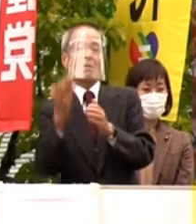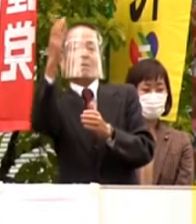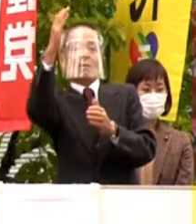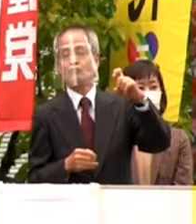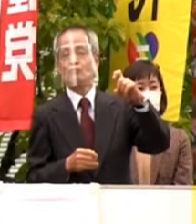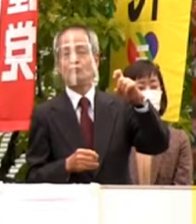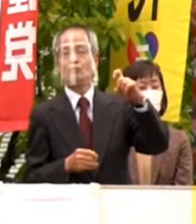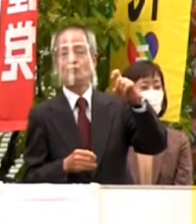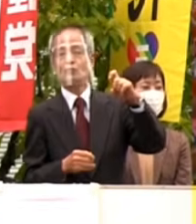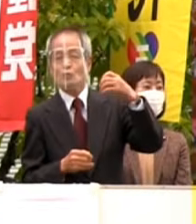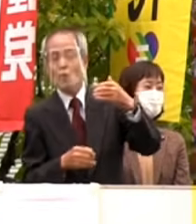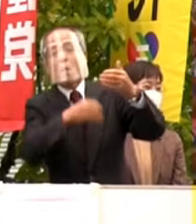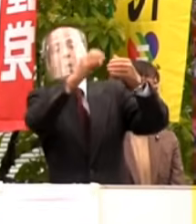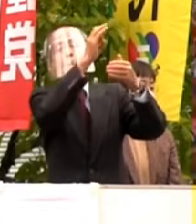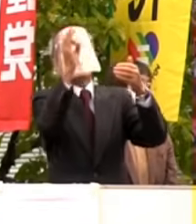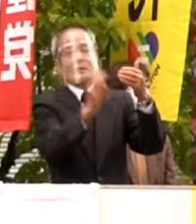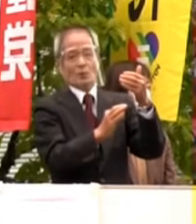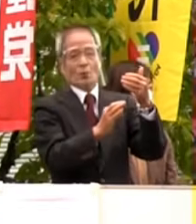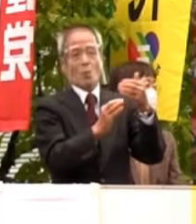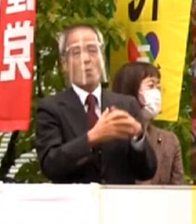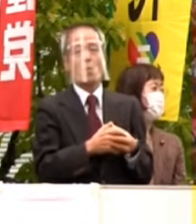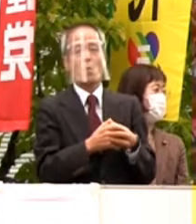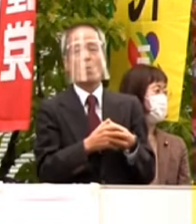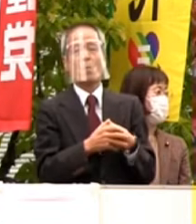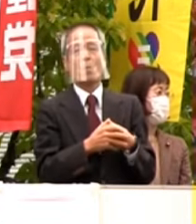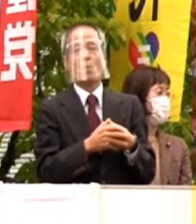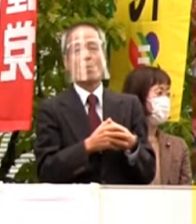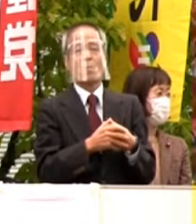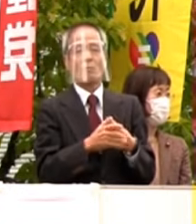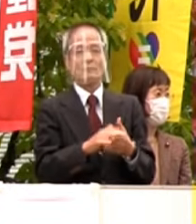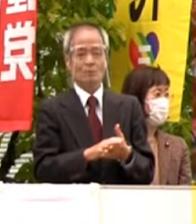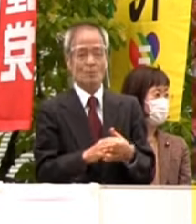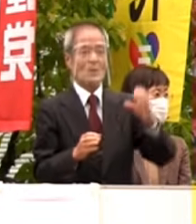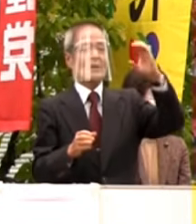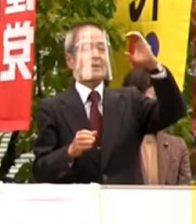19% と書いてある。皆さん、石炭火力というのはCO2 一